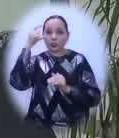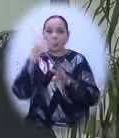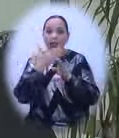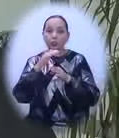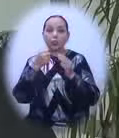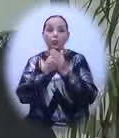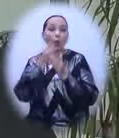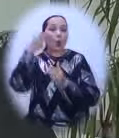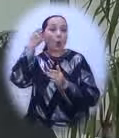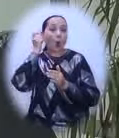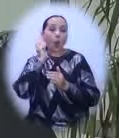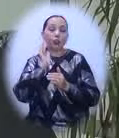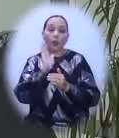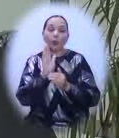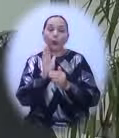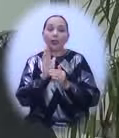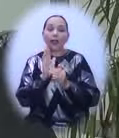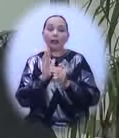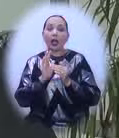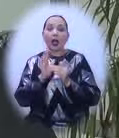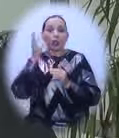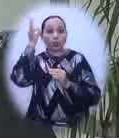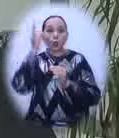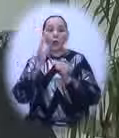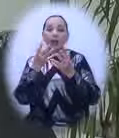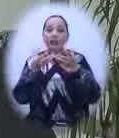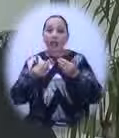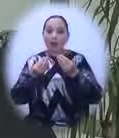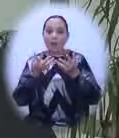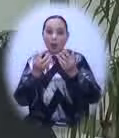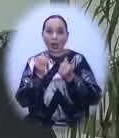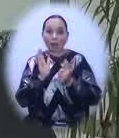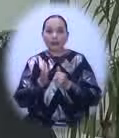to quloqqagacha bo'lgan tolalarni namlab olamiz.